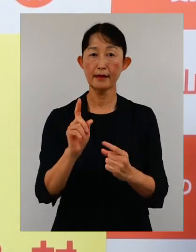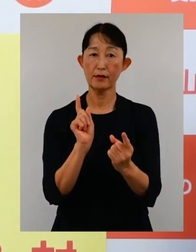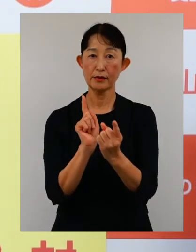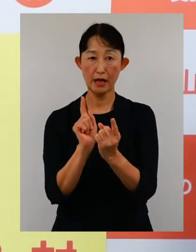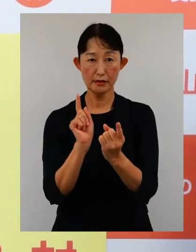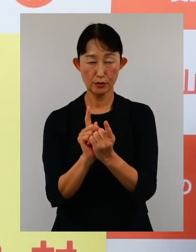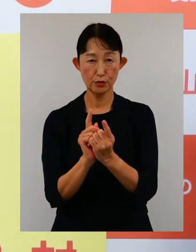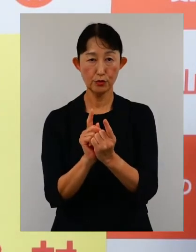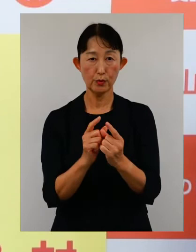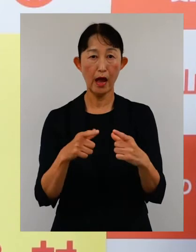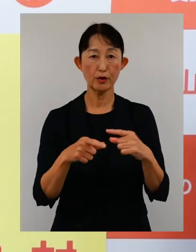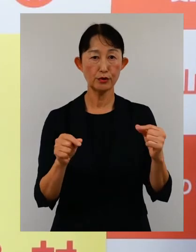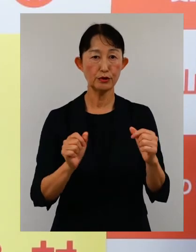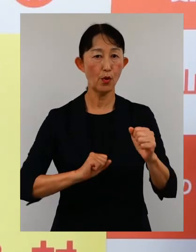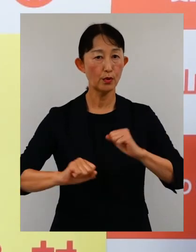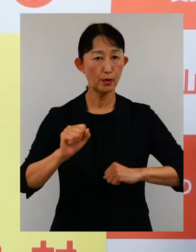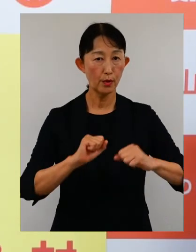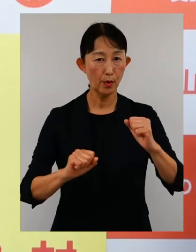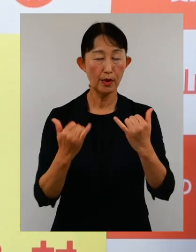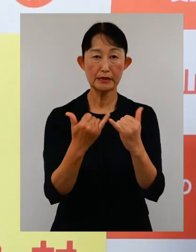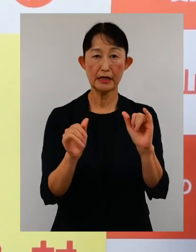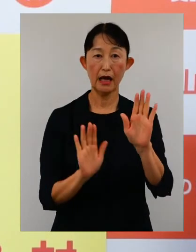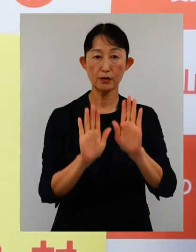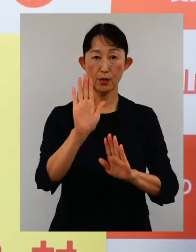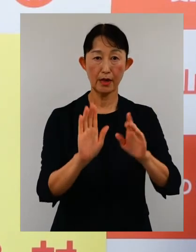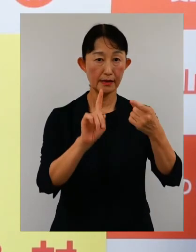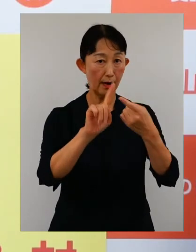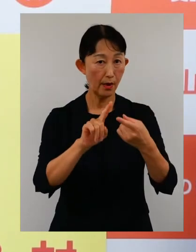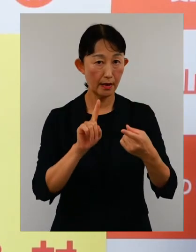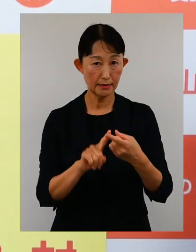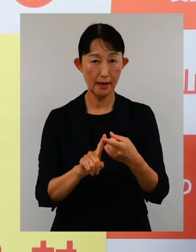対策については、国の動向や社会情勢